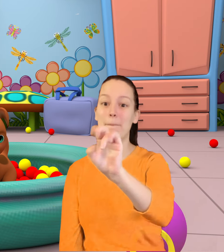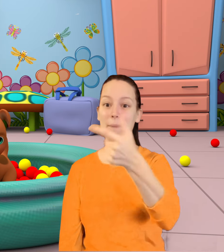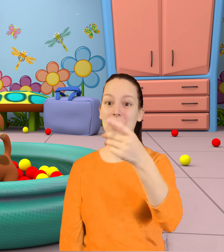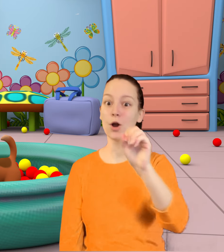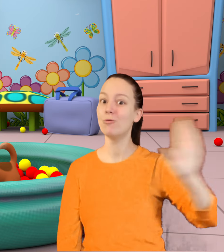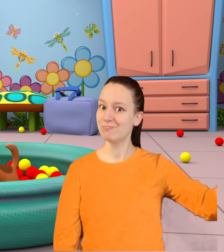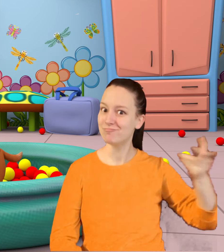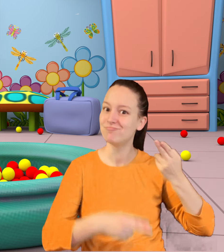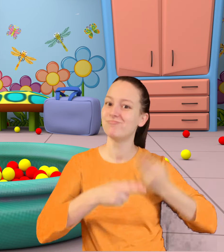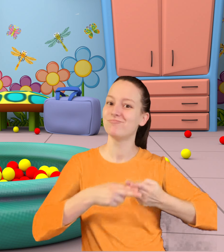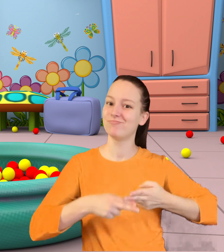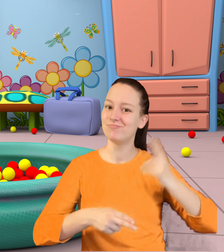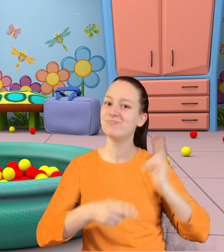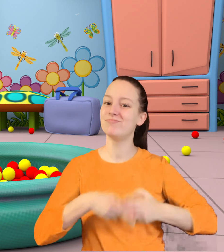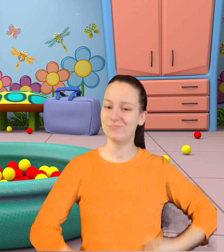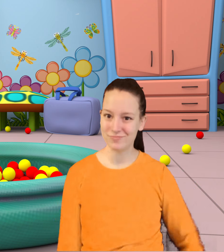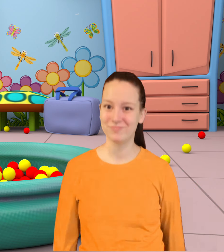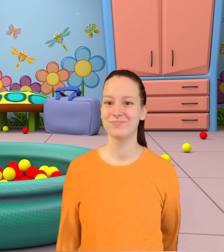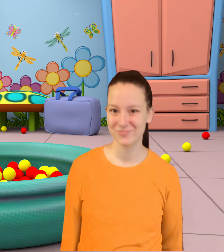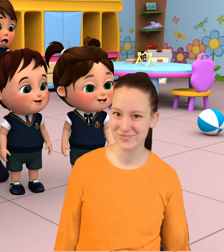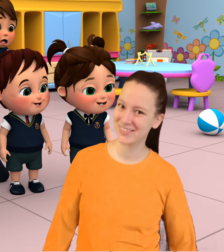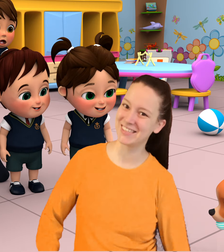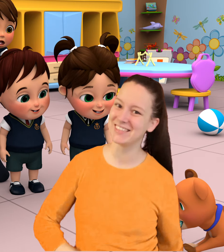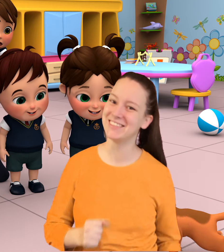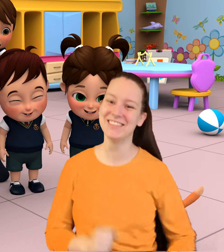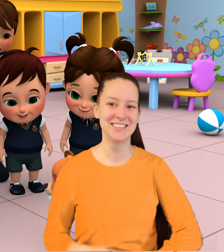ビンゴ名前は